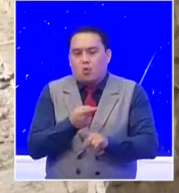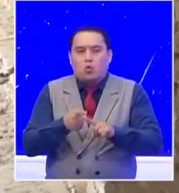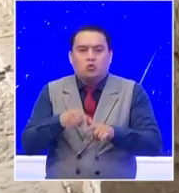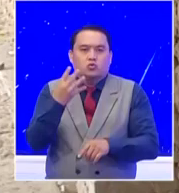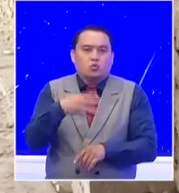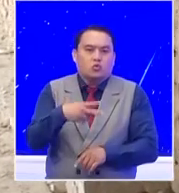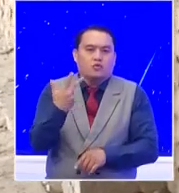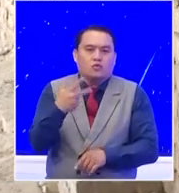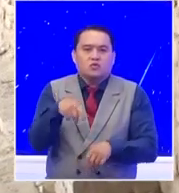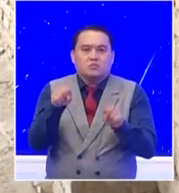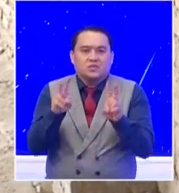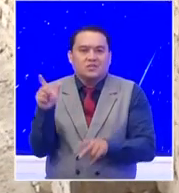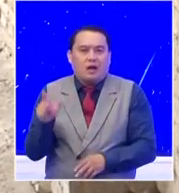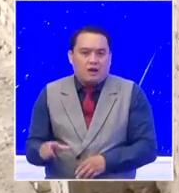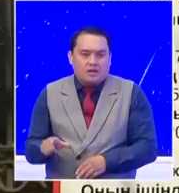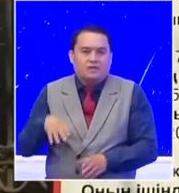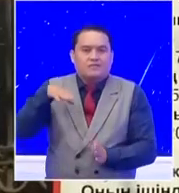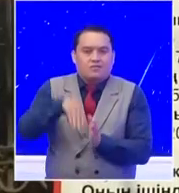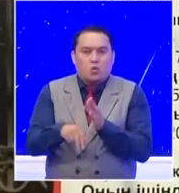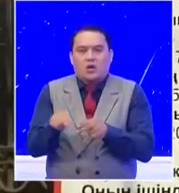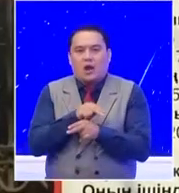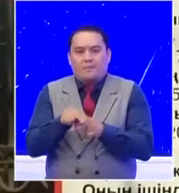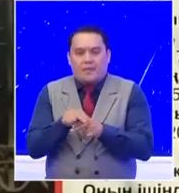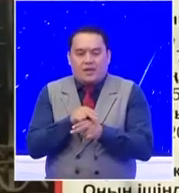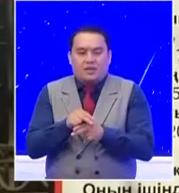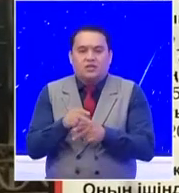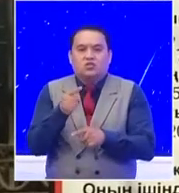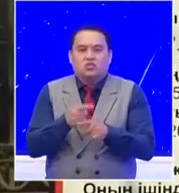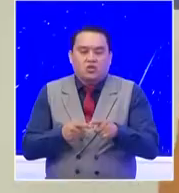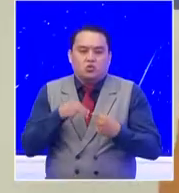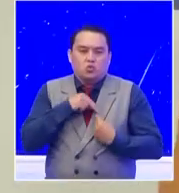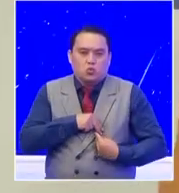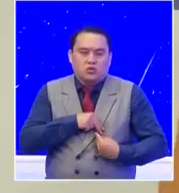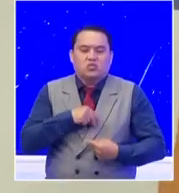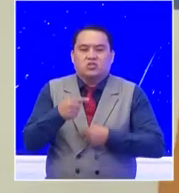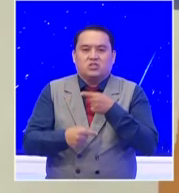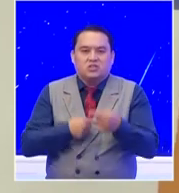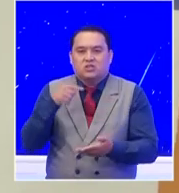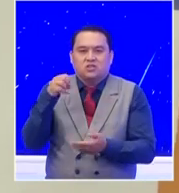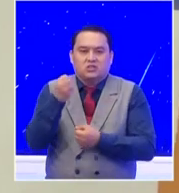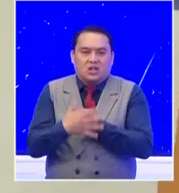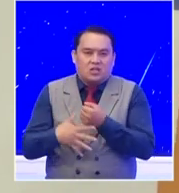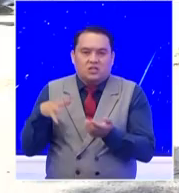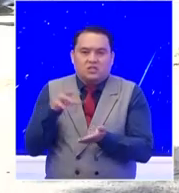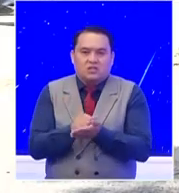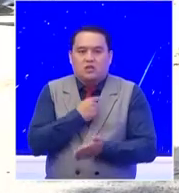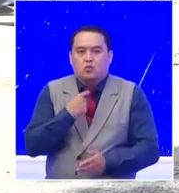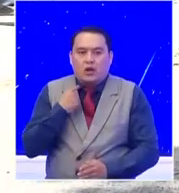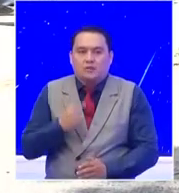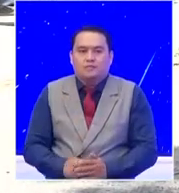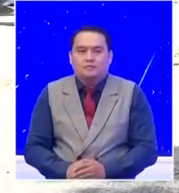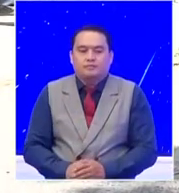43 специалистов и рабочих, задействованных в реконструкции объекта, половина трудоустроена через Центр занятости Талдыкурганы.